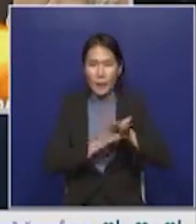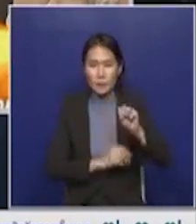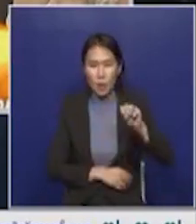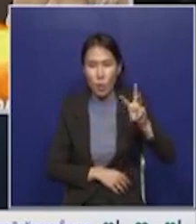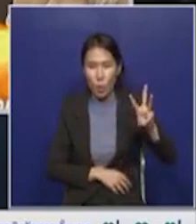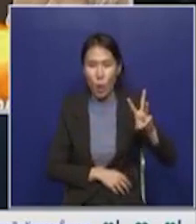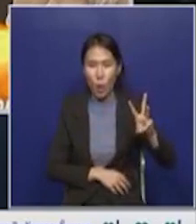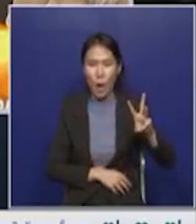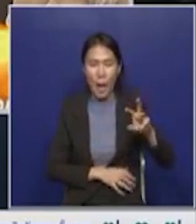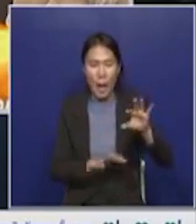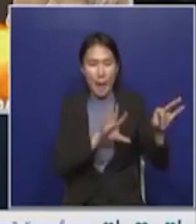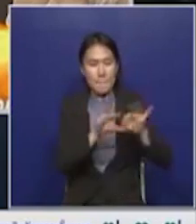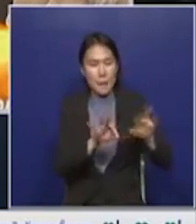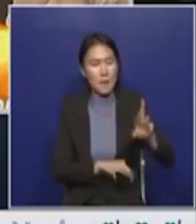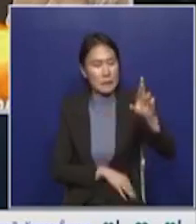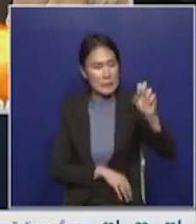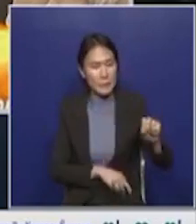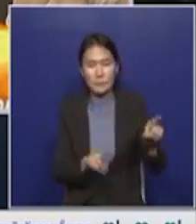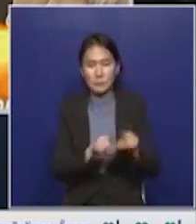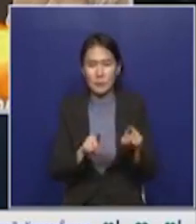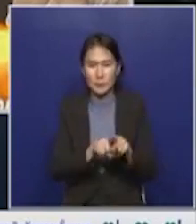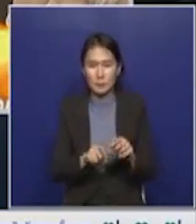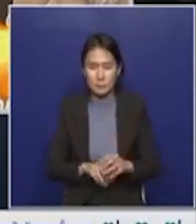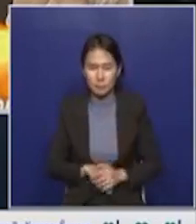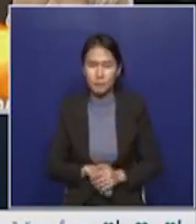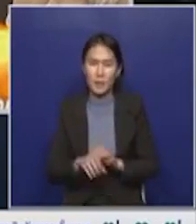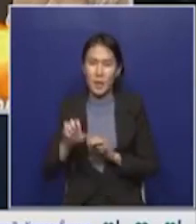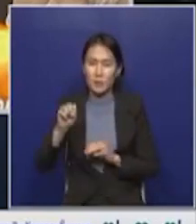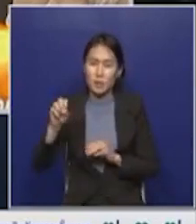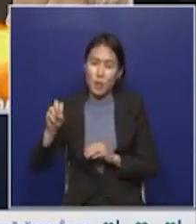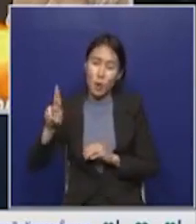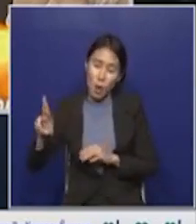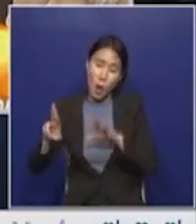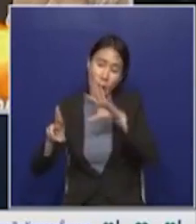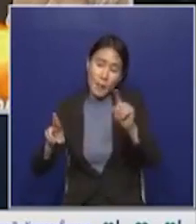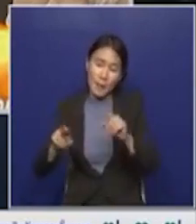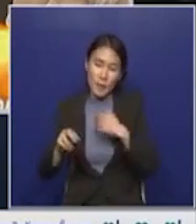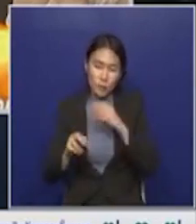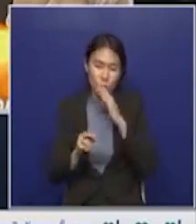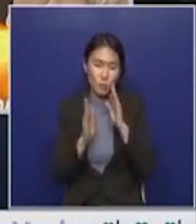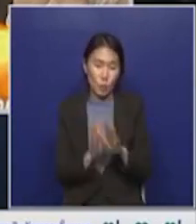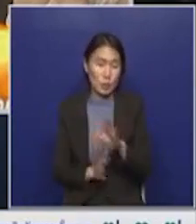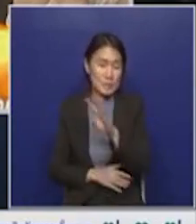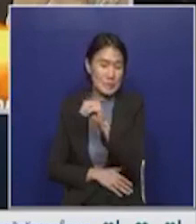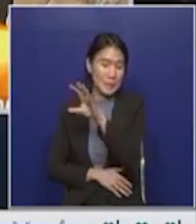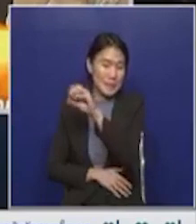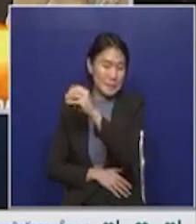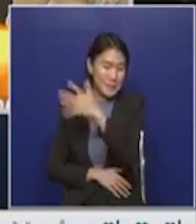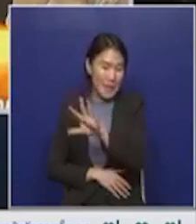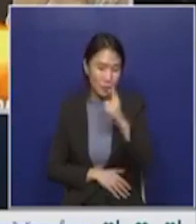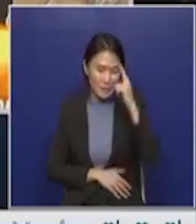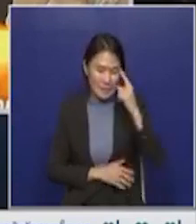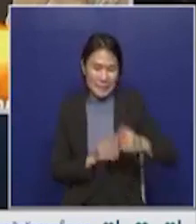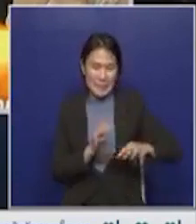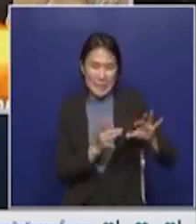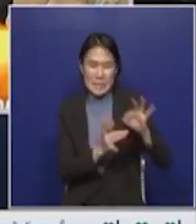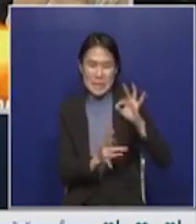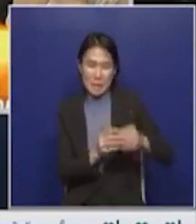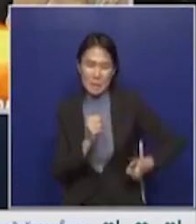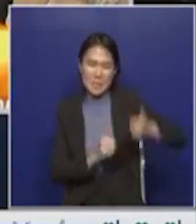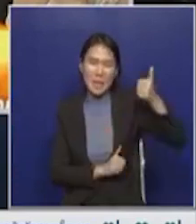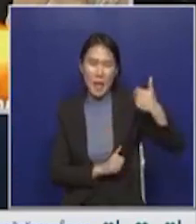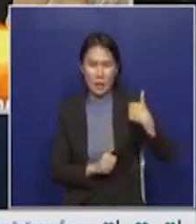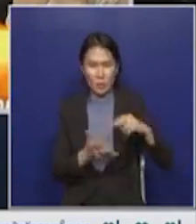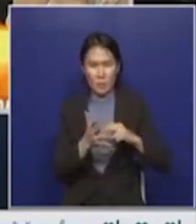วอมาโหวตณสภาอาการอย่างนี้เอาสสรโดยจัดตั้งแล้ว 40กว่าคน 50คนแล้วไปเลือกตั้งอีกส่วนนึงมาหมดเอา